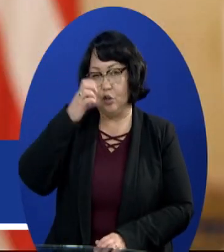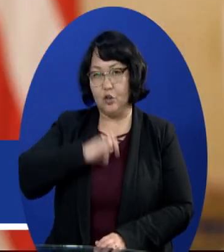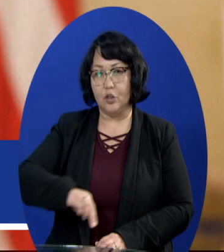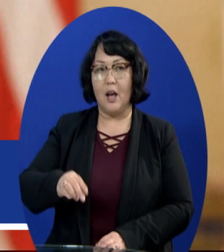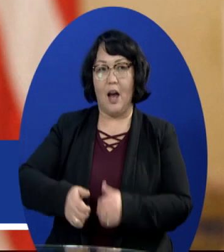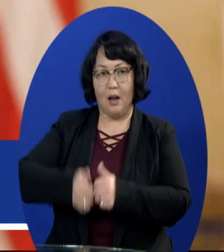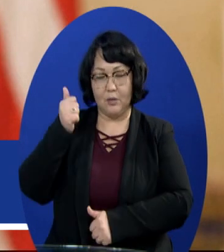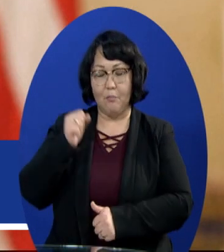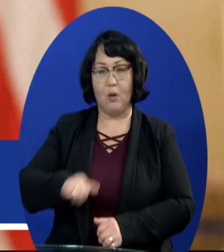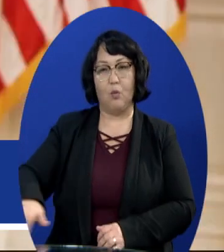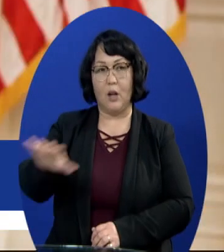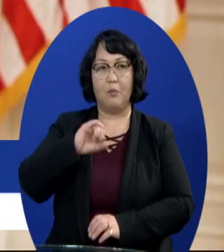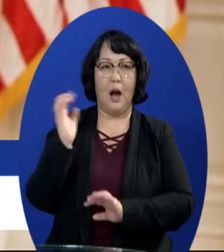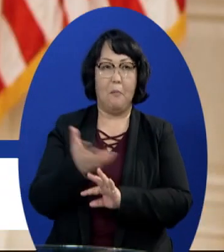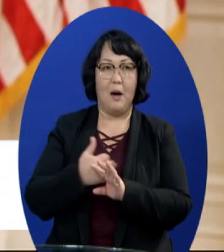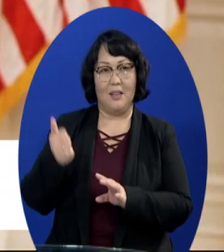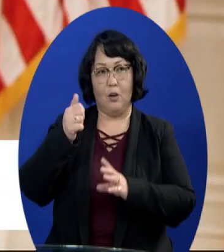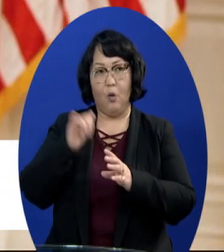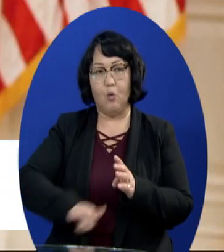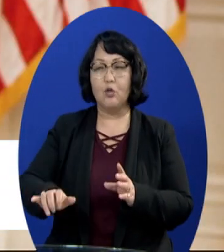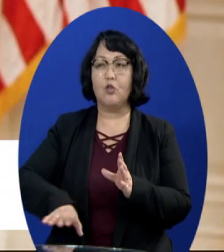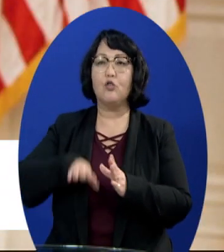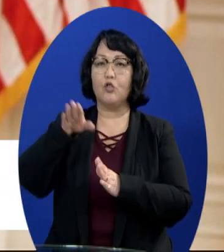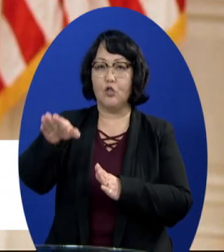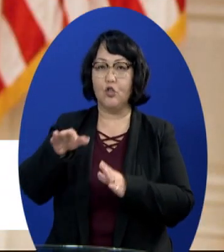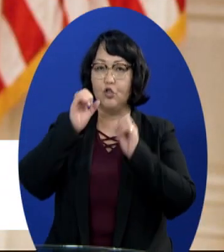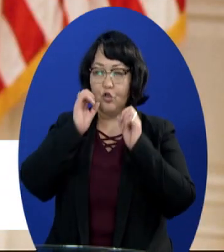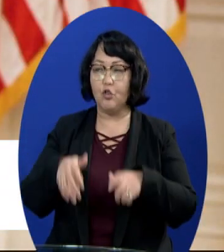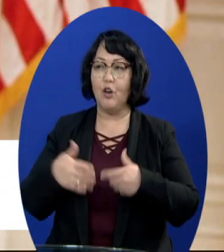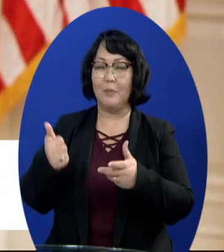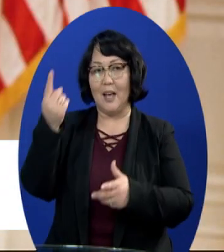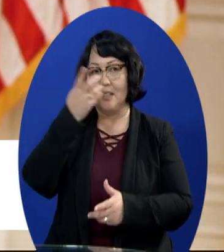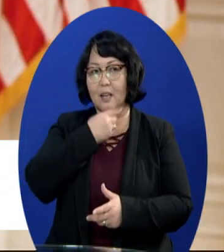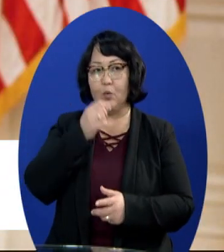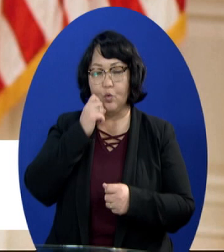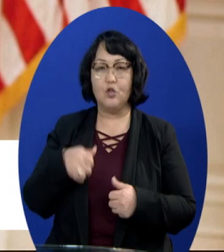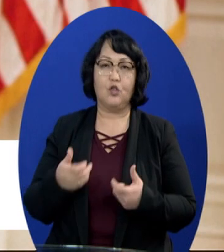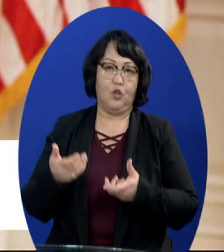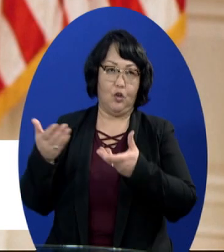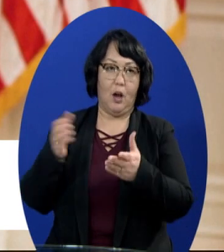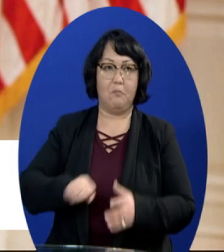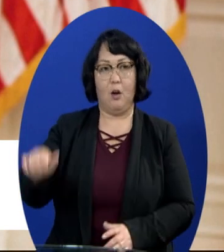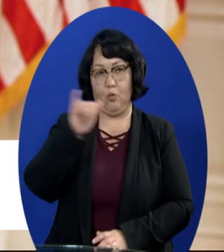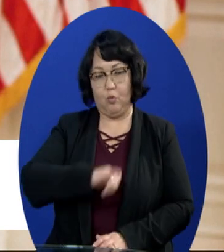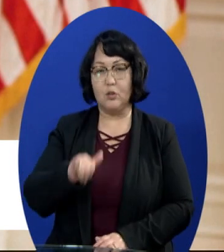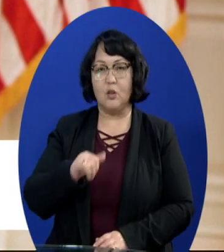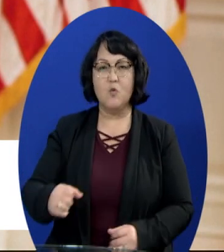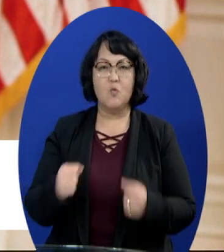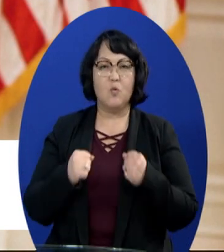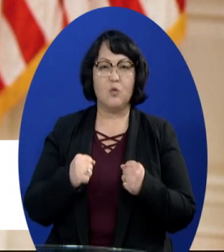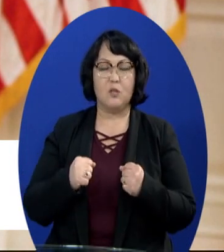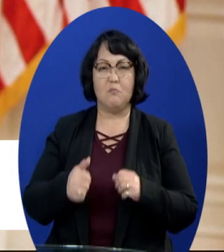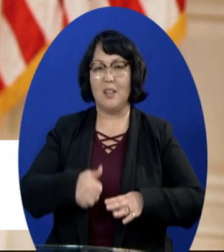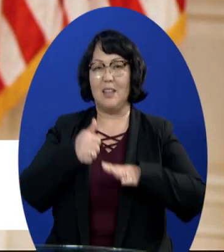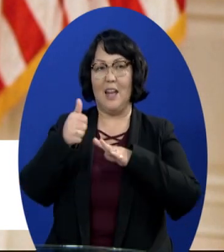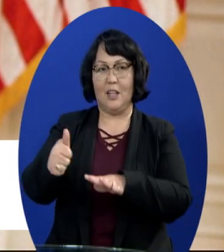байдлыг сахин хамгаалж улс орноо хөгжүүлэхийг ерөөхийн ялдамд хамгийн сайн сайхан бүхнийг хүсье. Америк нэгдсэн улс хүч чадал болон